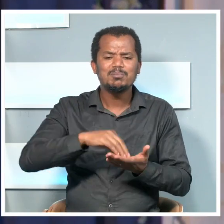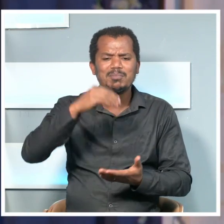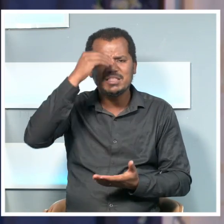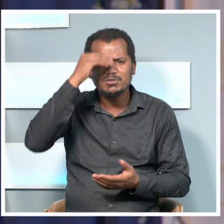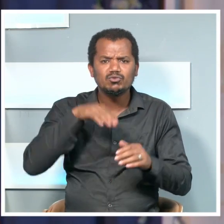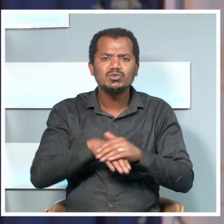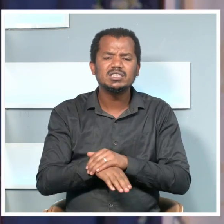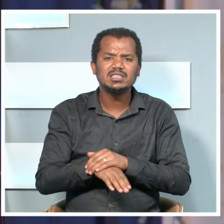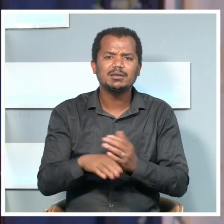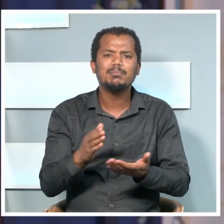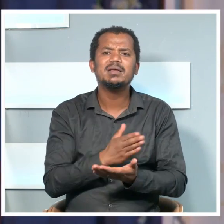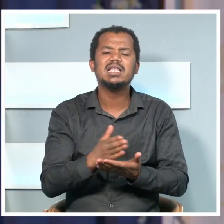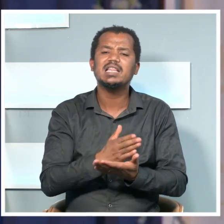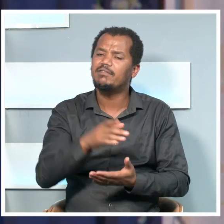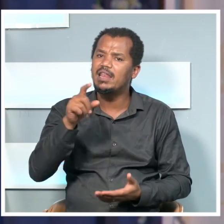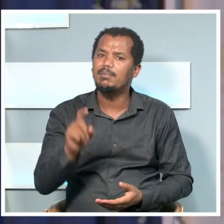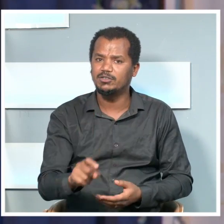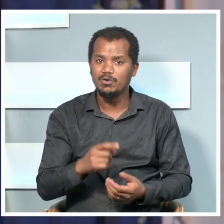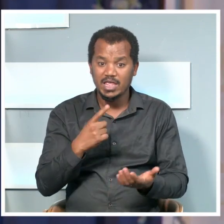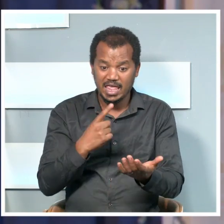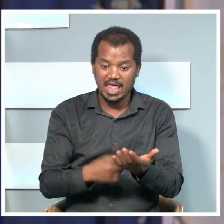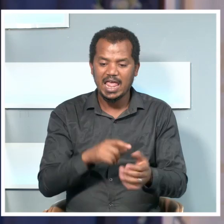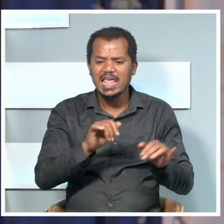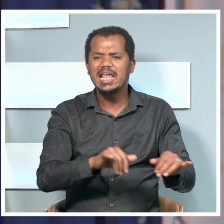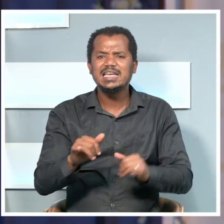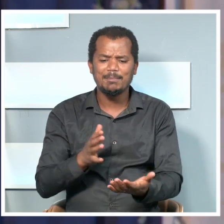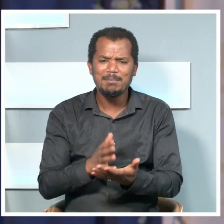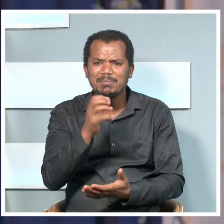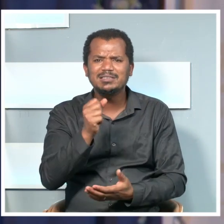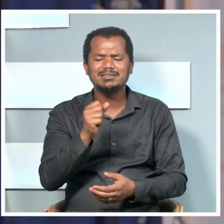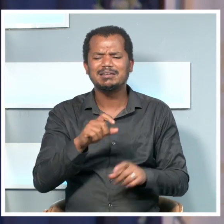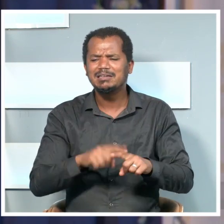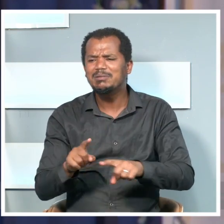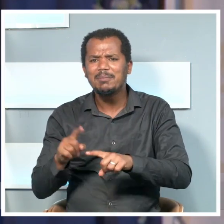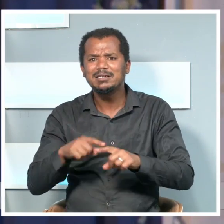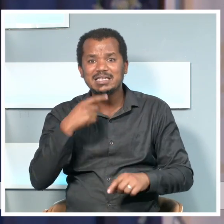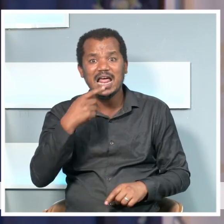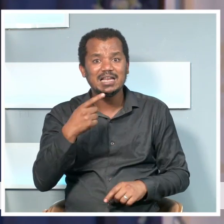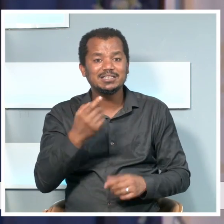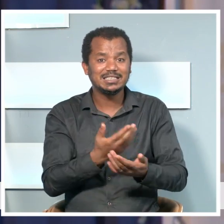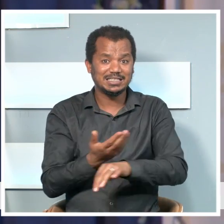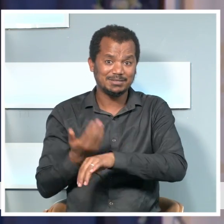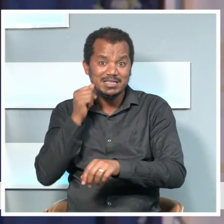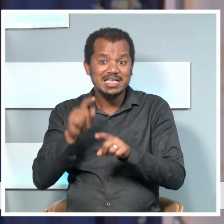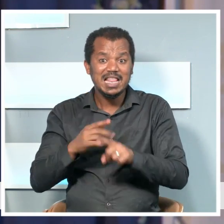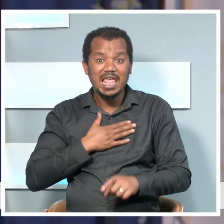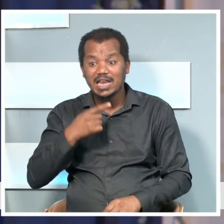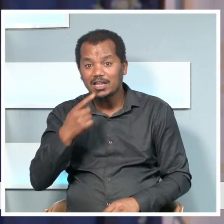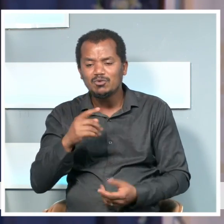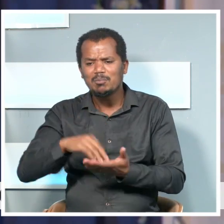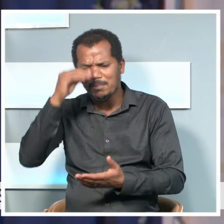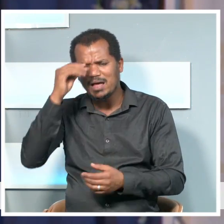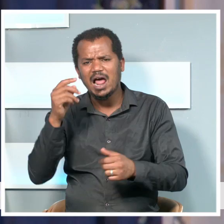توست مسافة فعلا بتشو إيه إندما بيت إندما نعمل على الأم كده من تين دالشو ما مر عنده يسوي